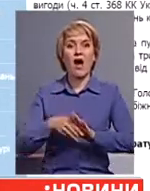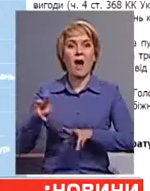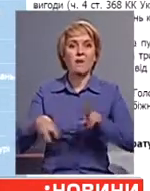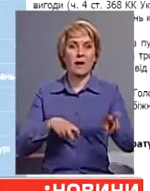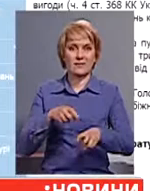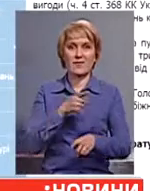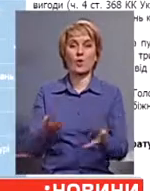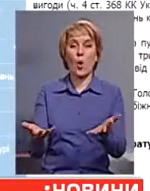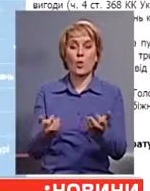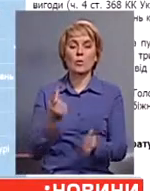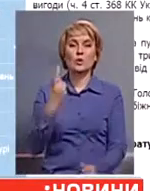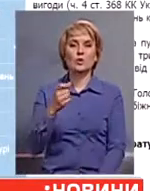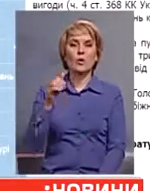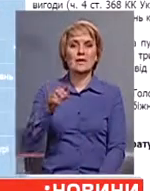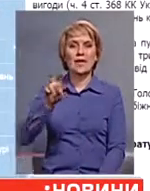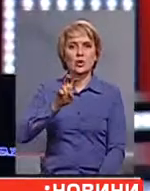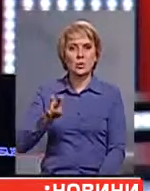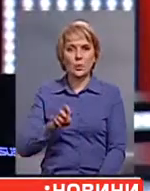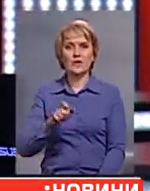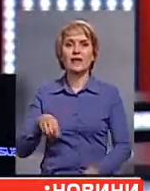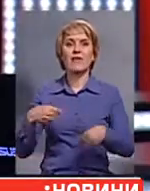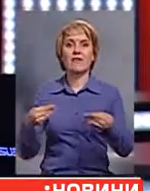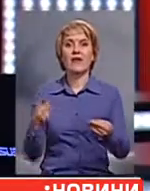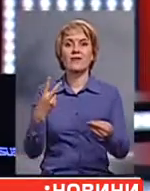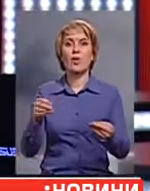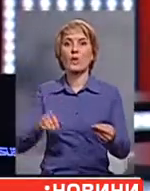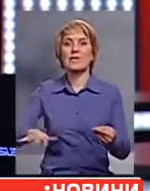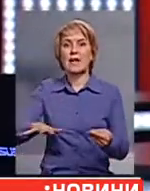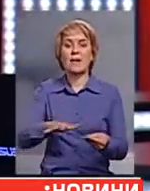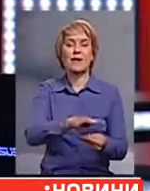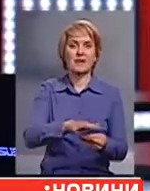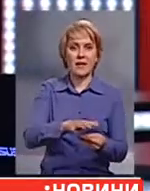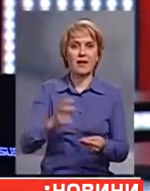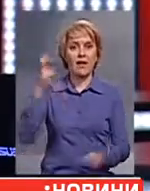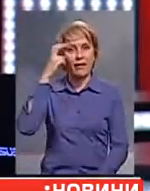слідства, вони отримали 100 тисяч доларів за надання 2 земельних ділянок на Київщині.